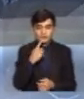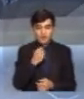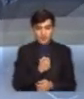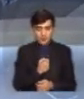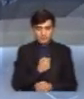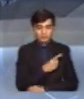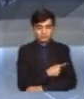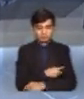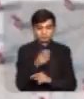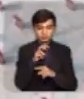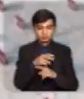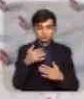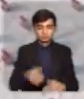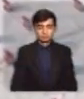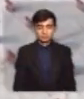военных медиков.